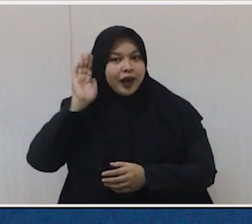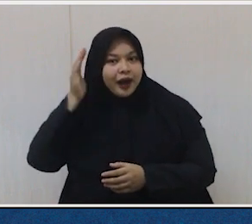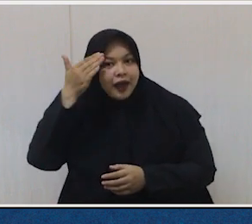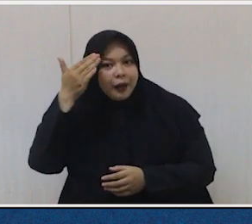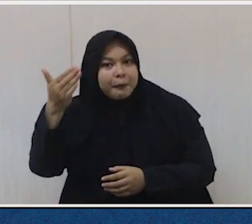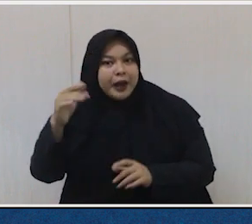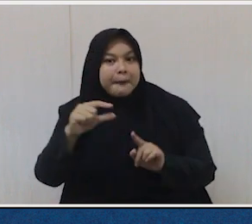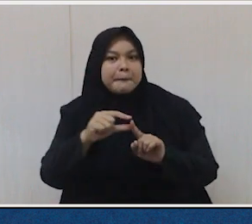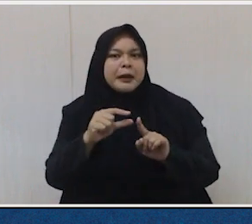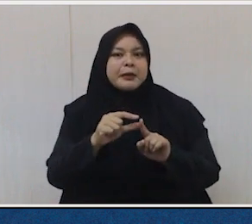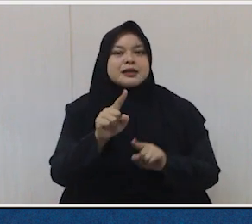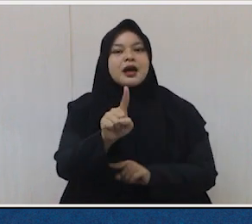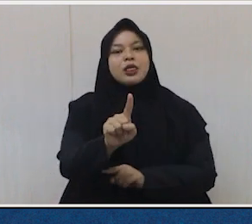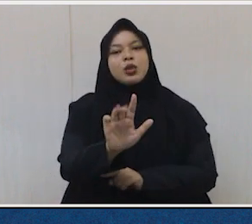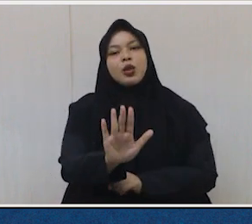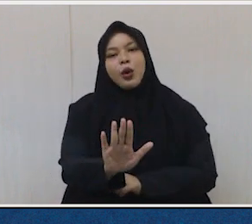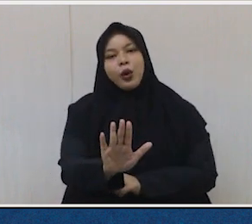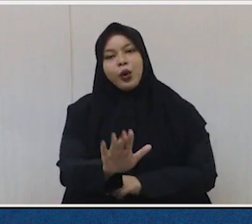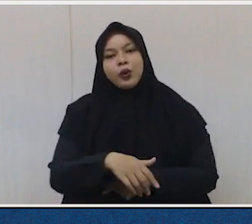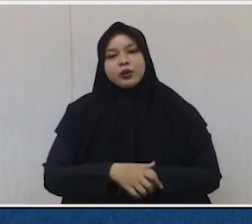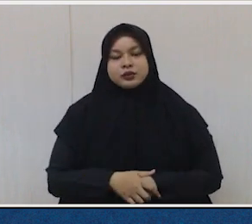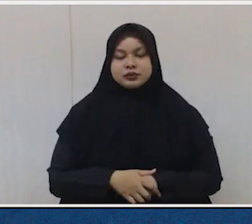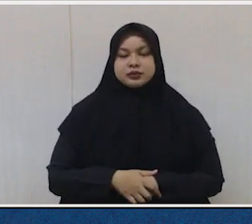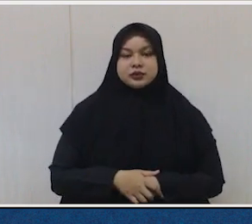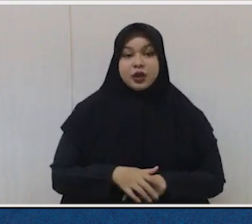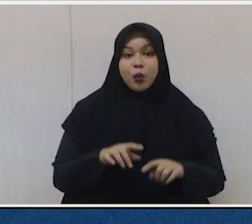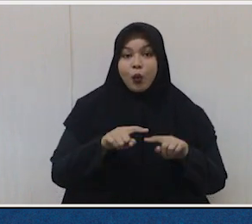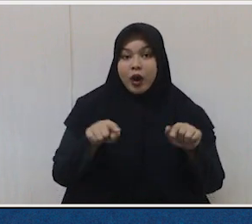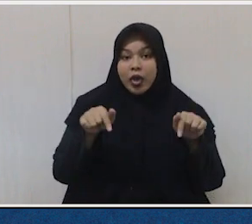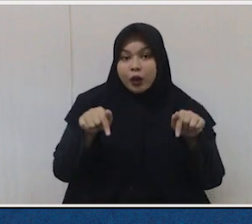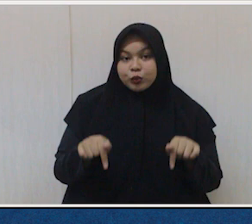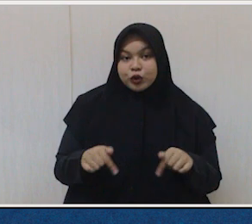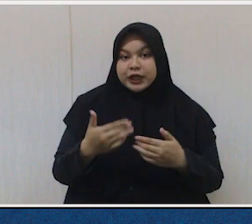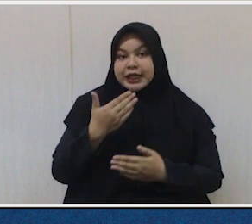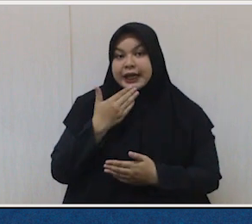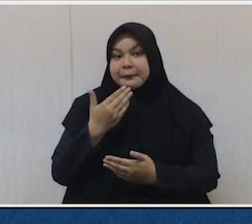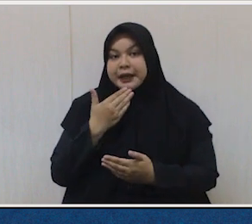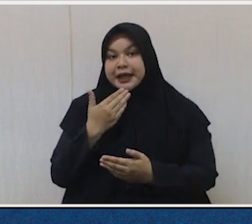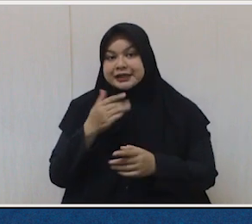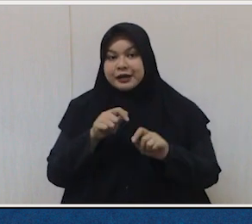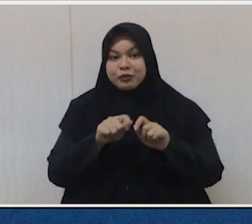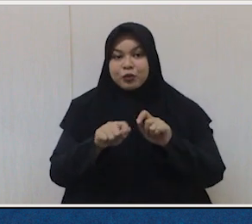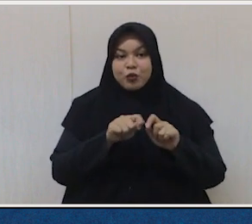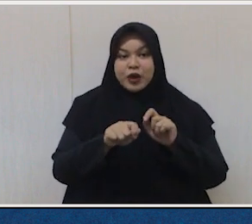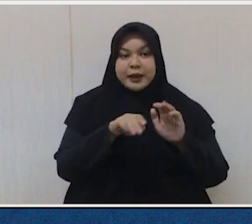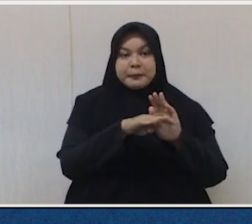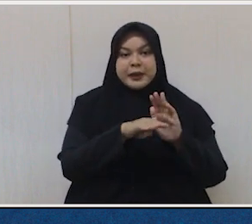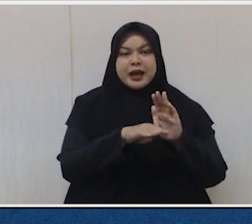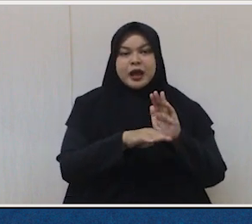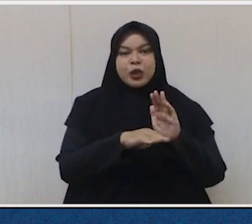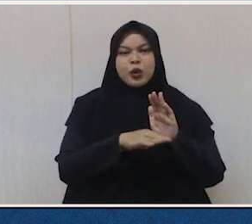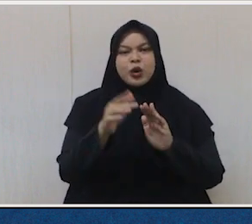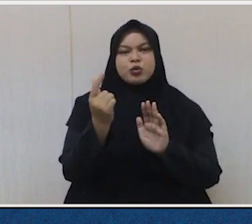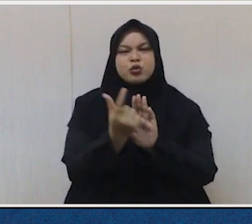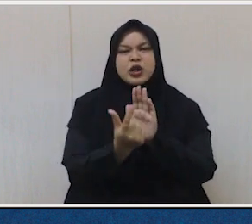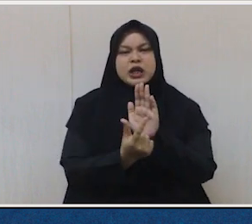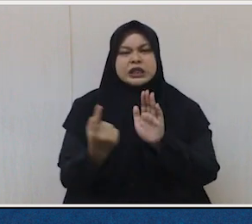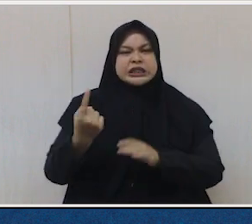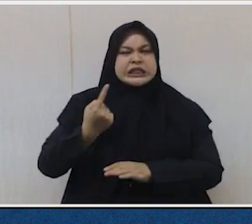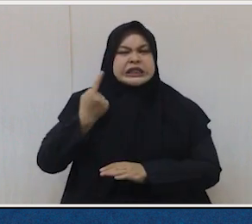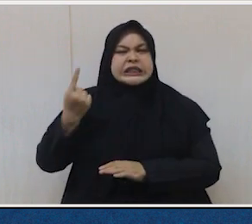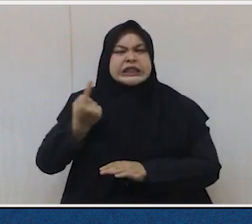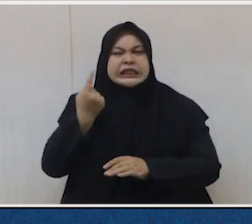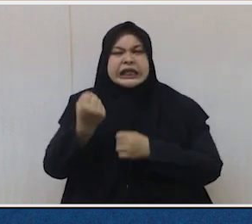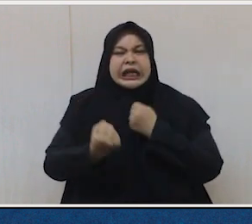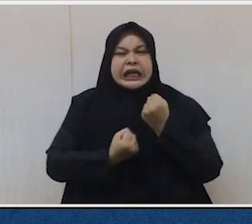bahwa pp-nya hanya akan ada satu jadi walaupun sebenarnya secara kebiasaan pembentukan peraturan perundang-undang itu ee sering dilakukan